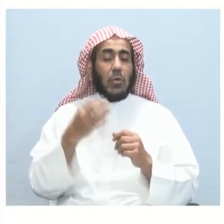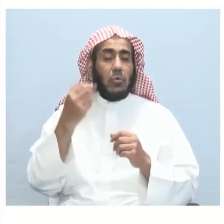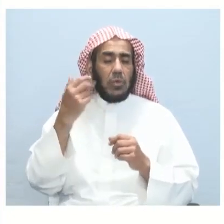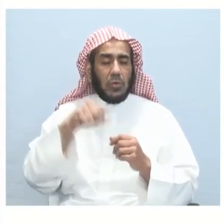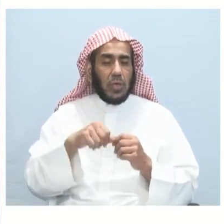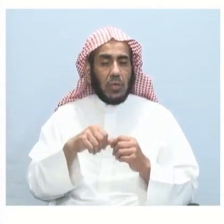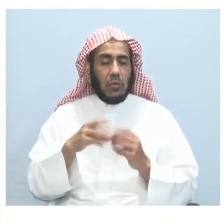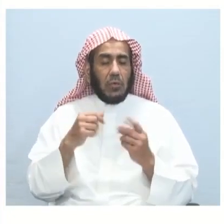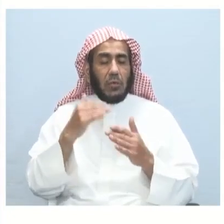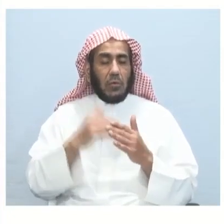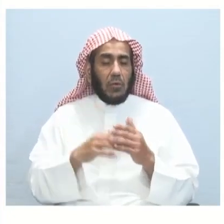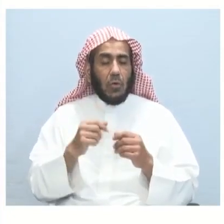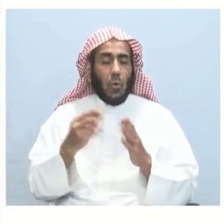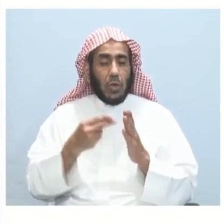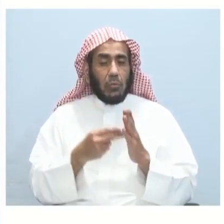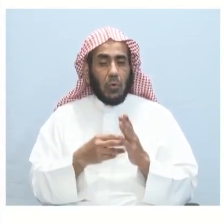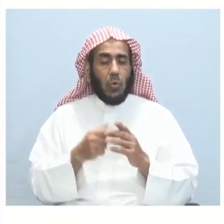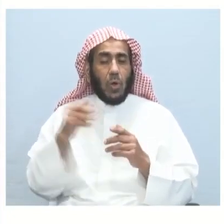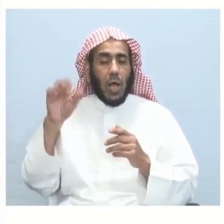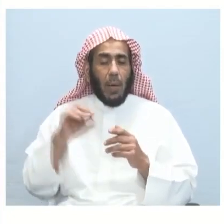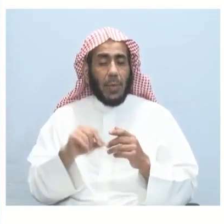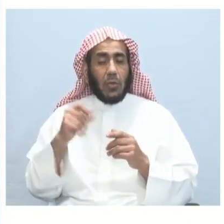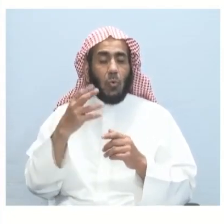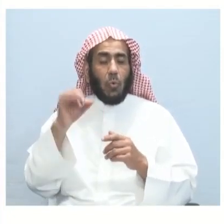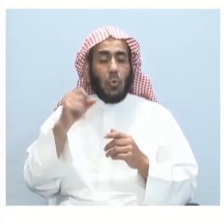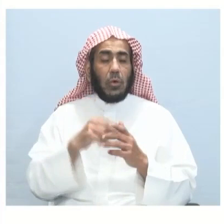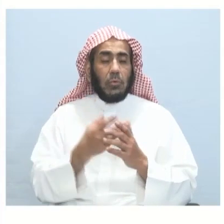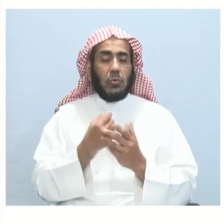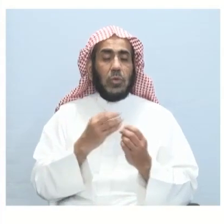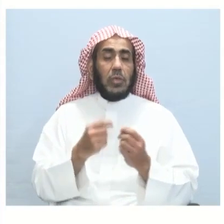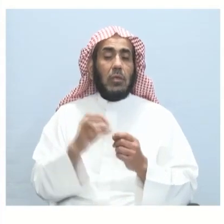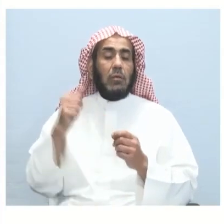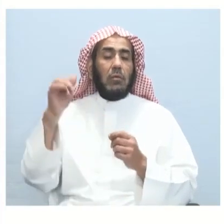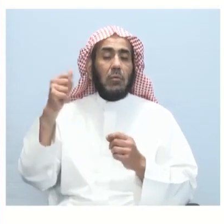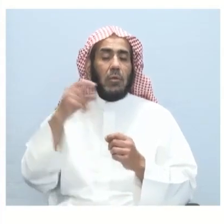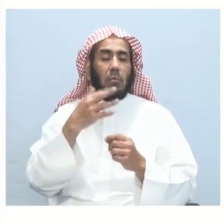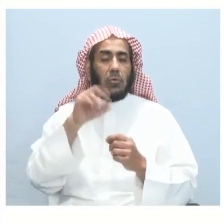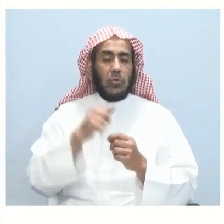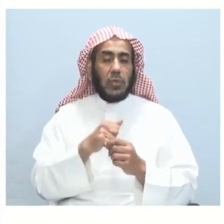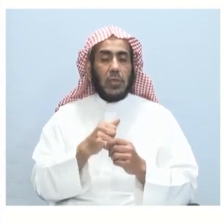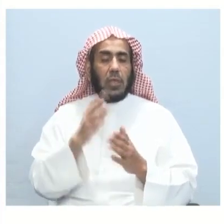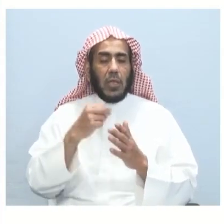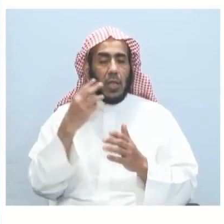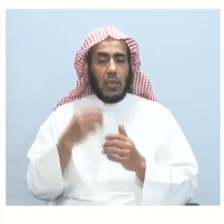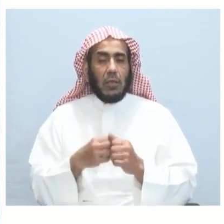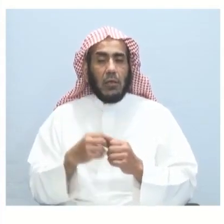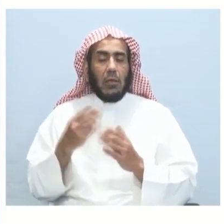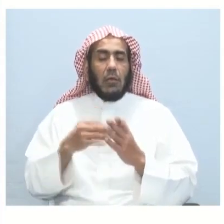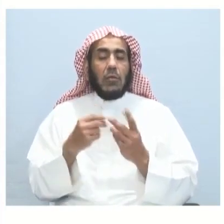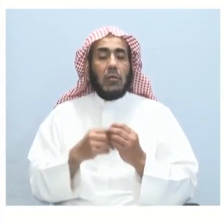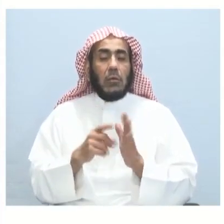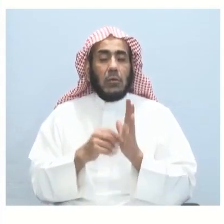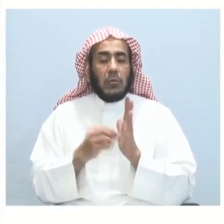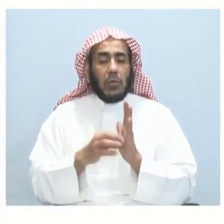تعداد النقط الثاني ونكتب ولي احمد وليد هو الطالب الثاني بمجموع 398 ثالثا التعداد